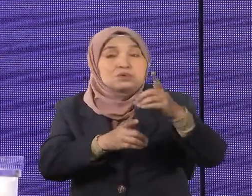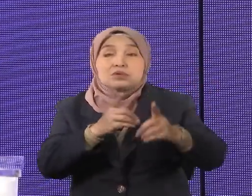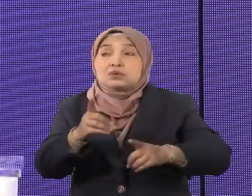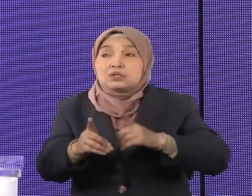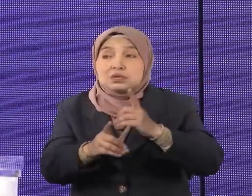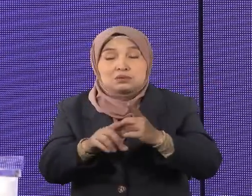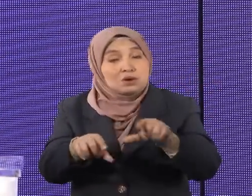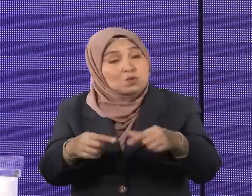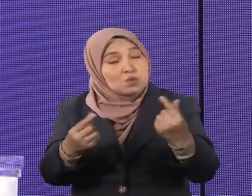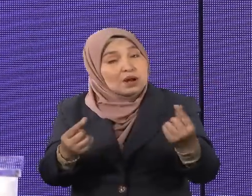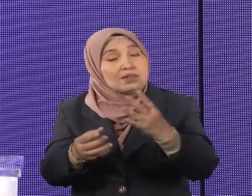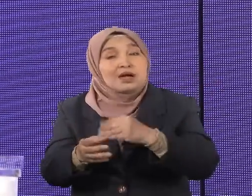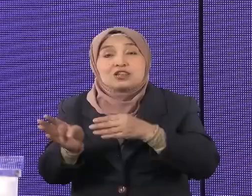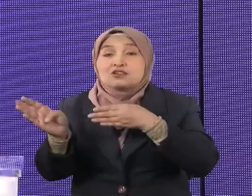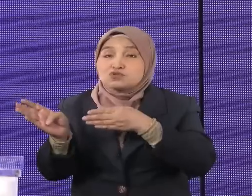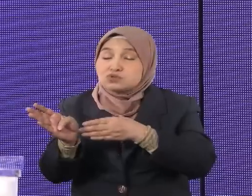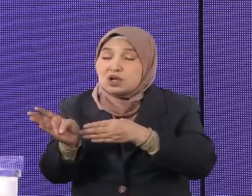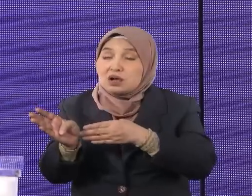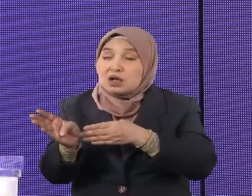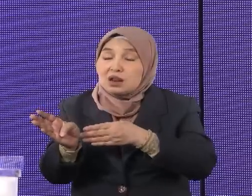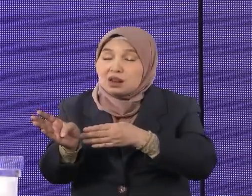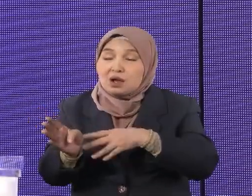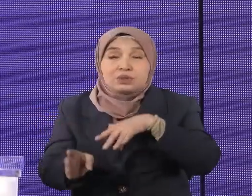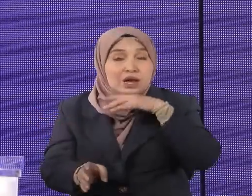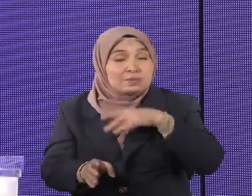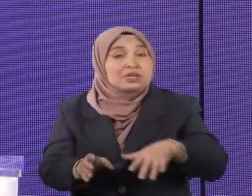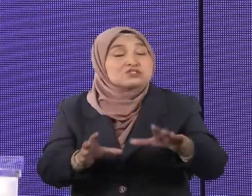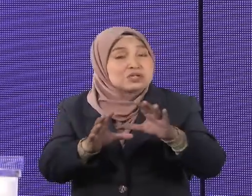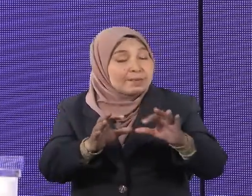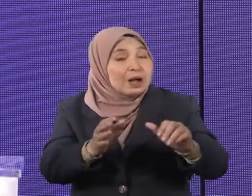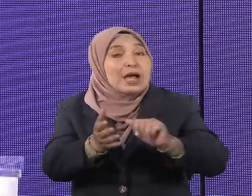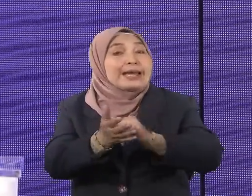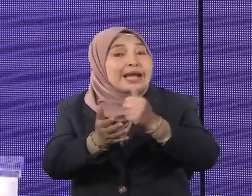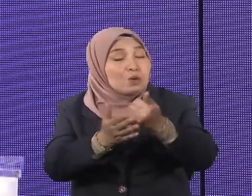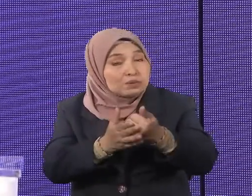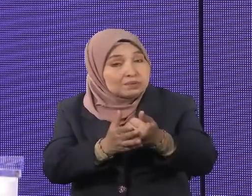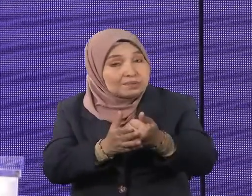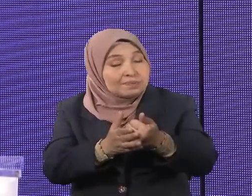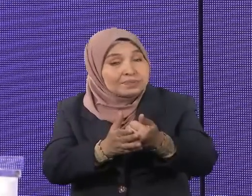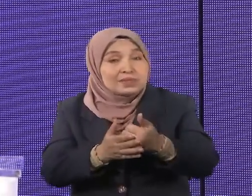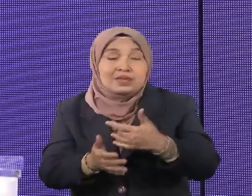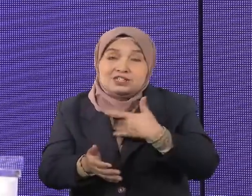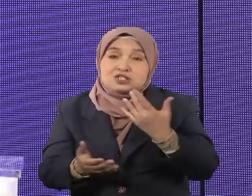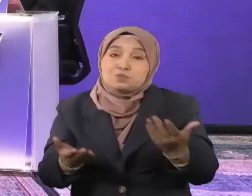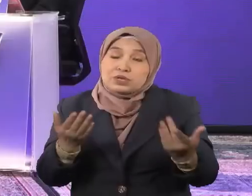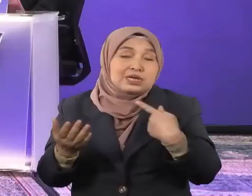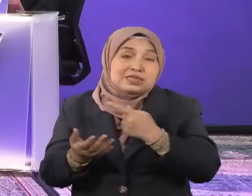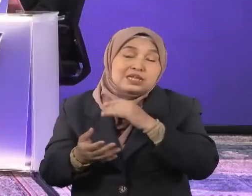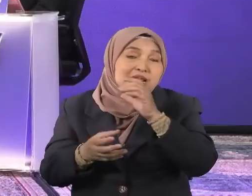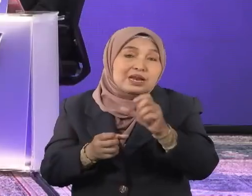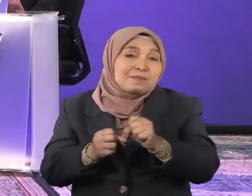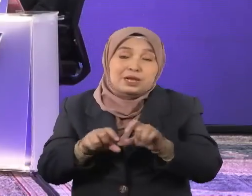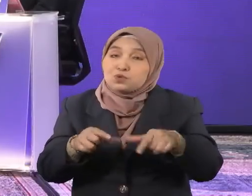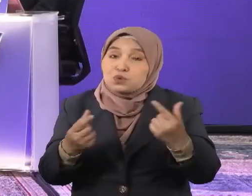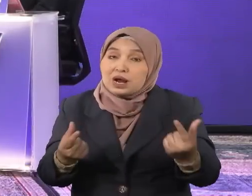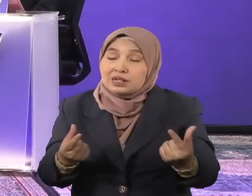ialah Quran dan Sunnah. Ya, kalau katakan Nabi tinggalkan dia punya account dia ke, kan, rasanya mungkin kita tak dapat kot kan Quran